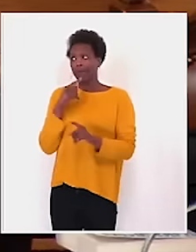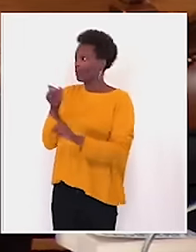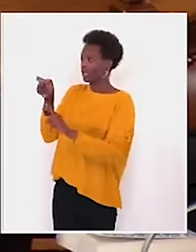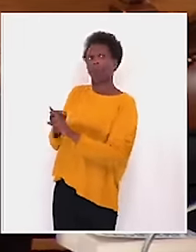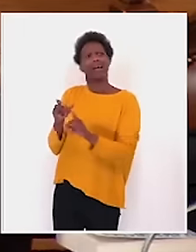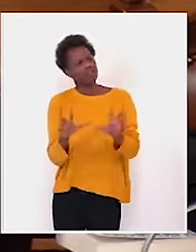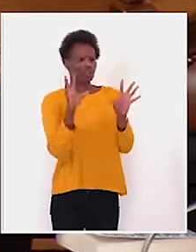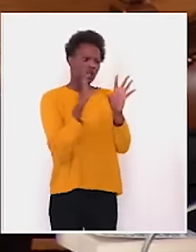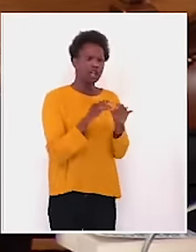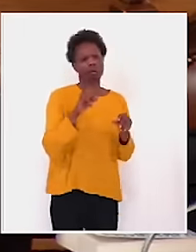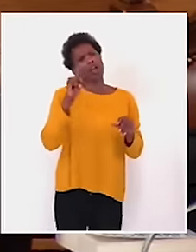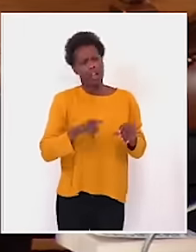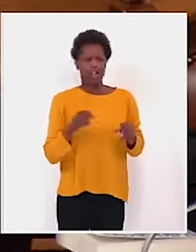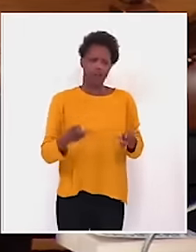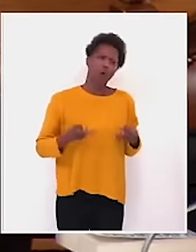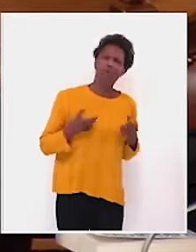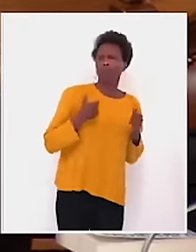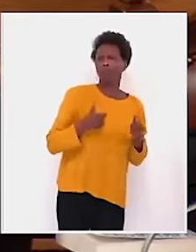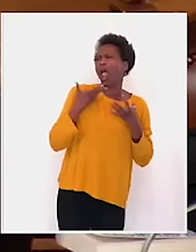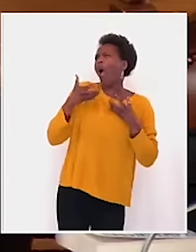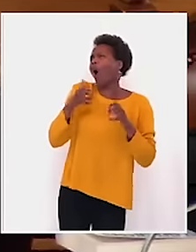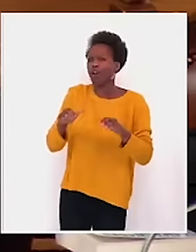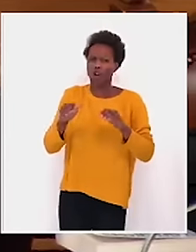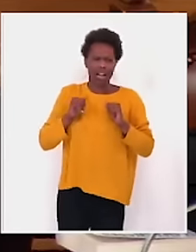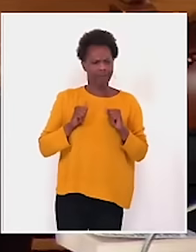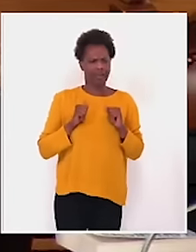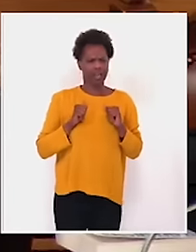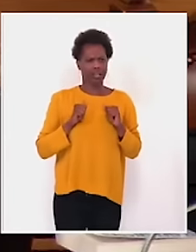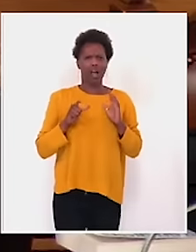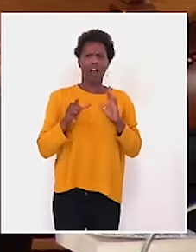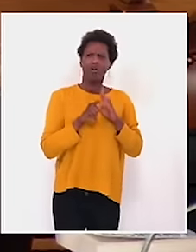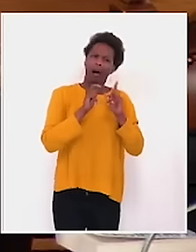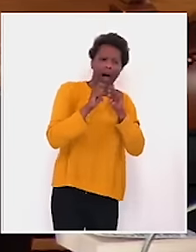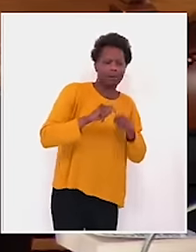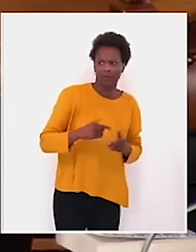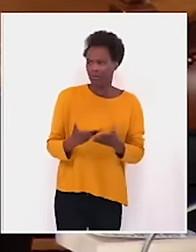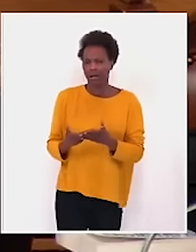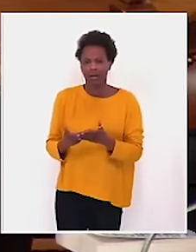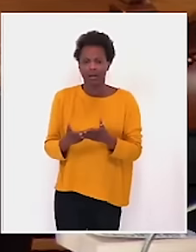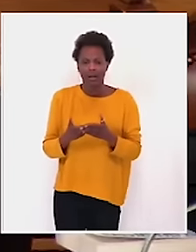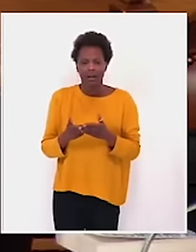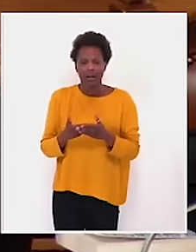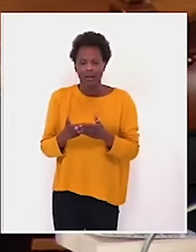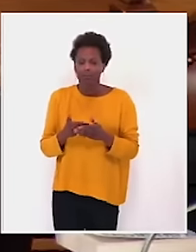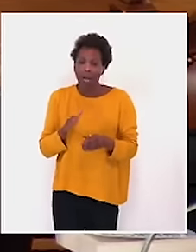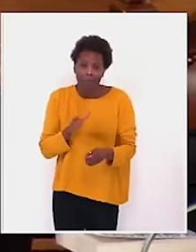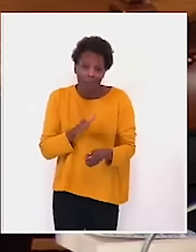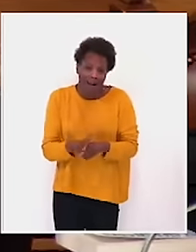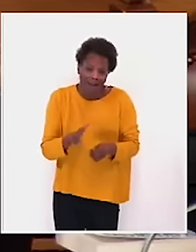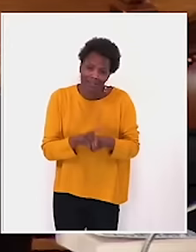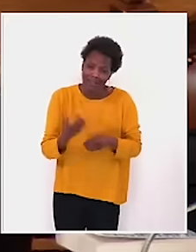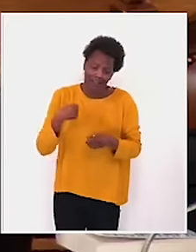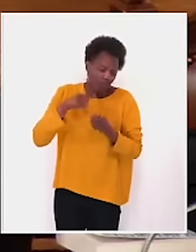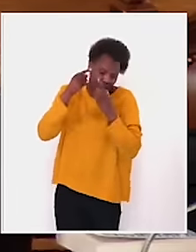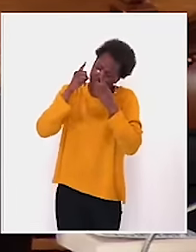bien vivre, qu'il faut pas, il faut pas gueuler sur les gens, il faut pas être incivil, il faut pas faire d'incivilité, c'est pas possible, ça peut pas être que ça. Donc nous, on est en désaccord avec ça.